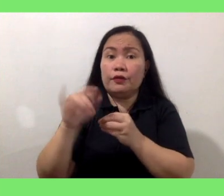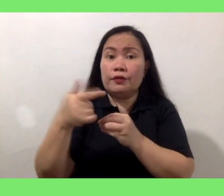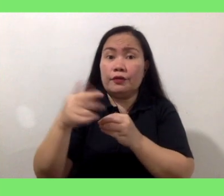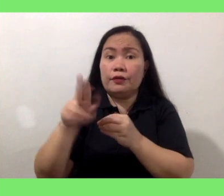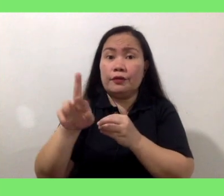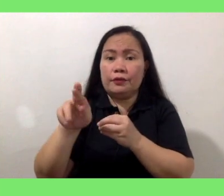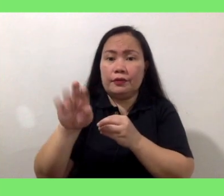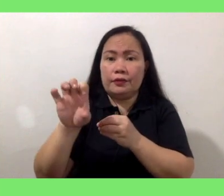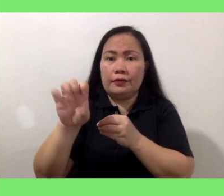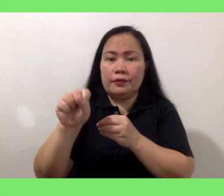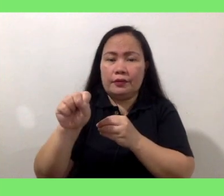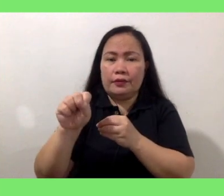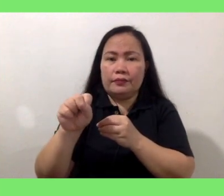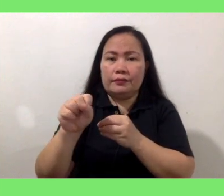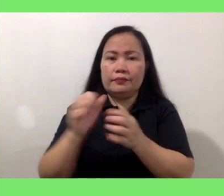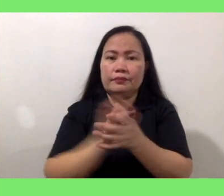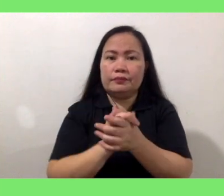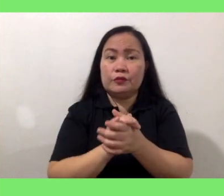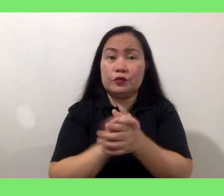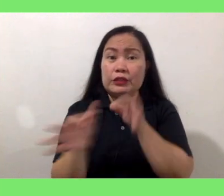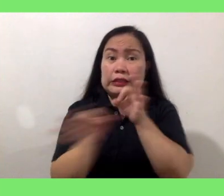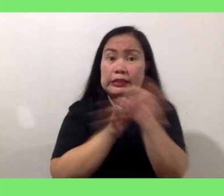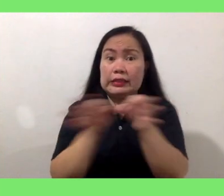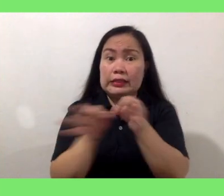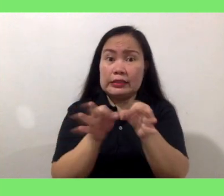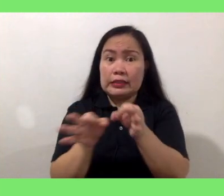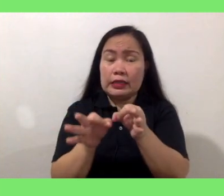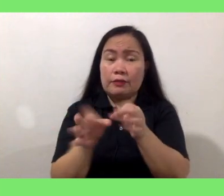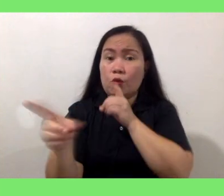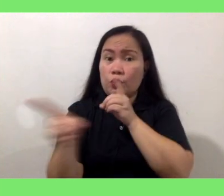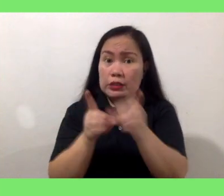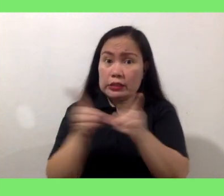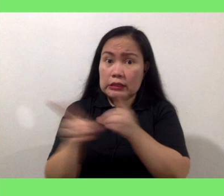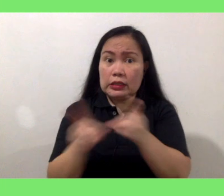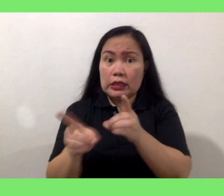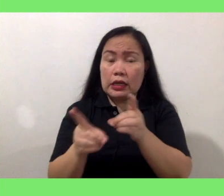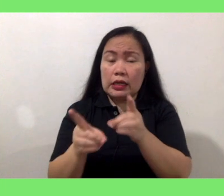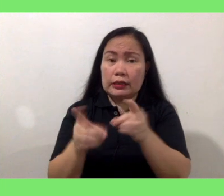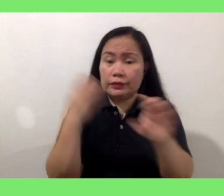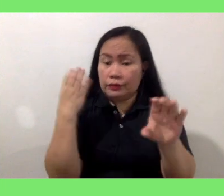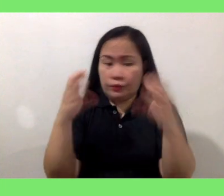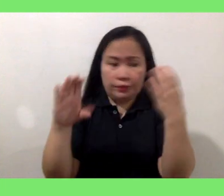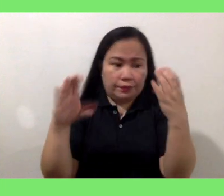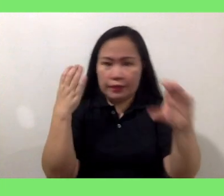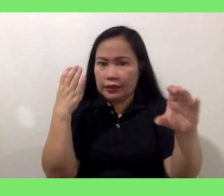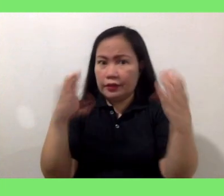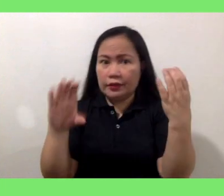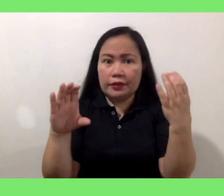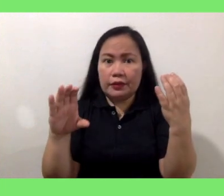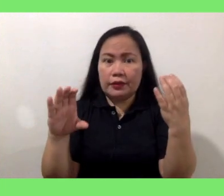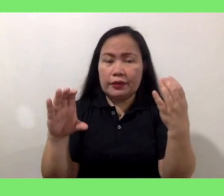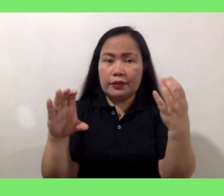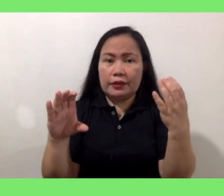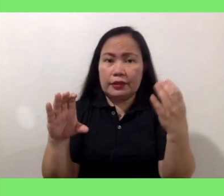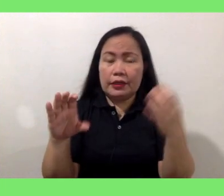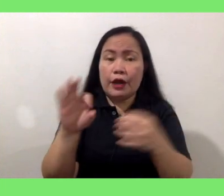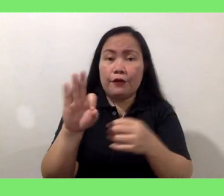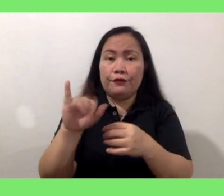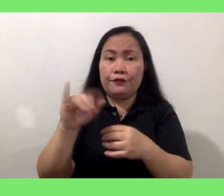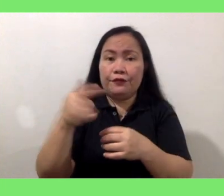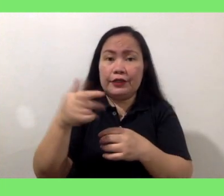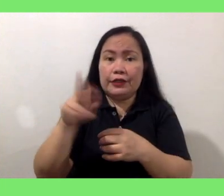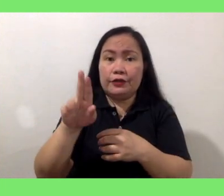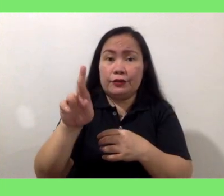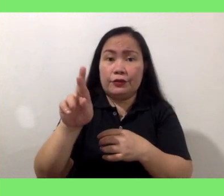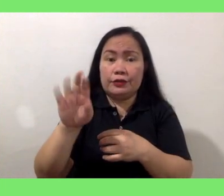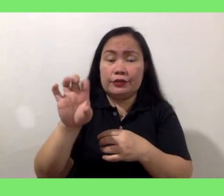ito po, ginagamit natin ito kapag dinedescribe natin yung figures when we are comparing figures.